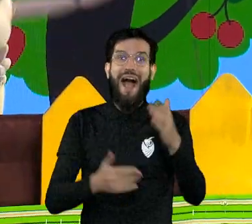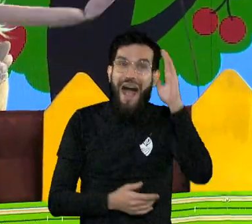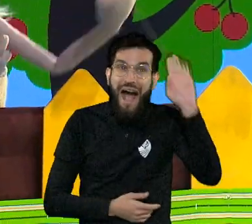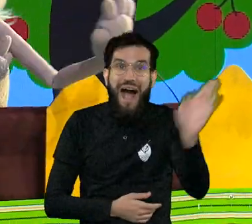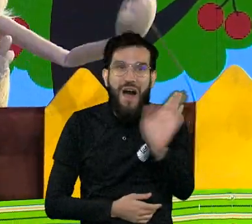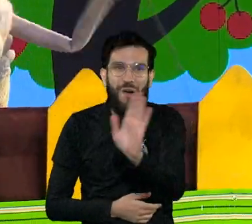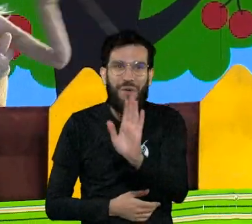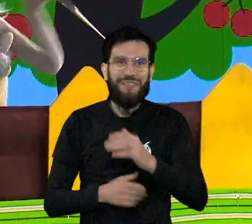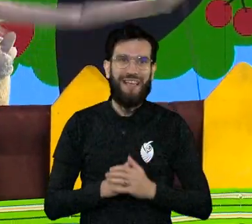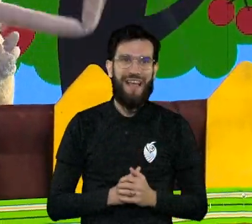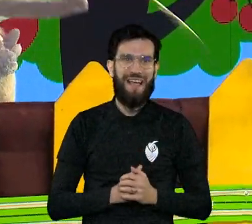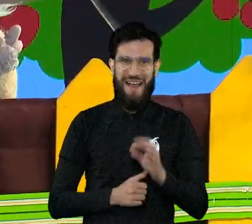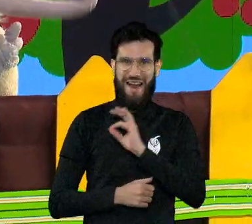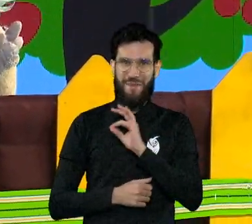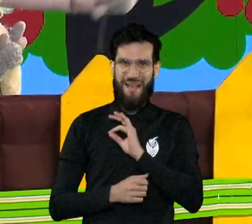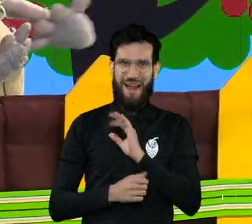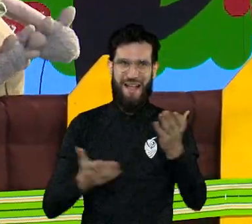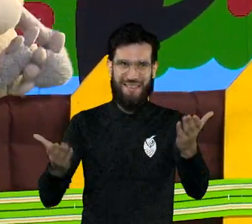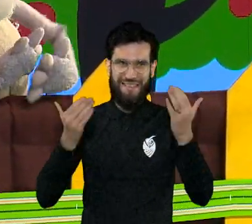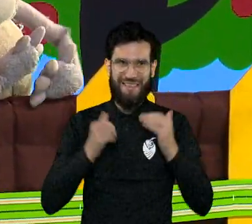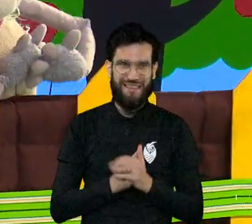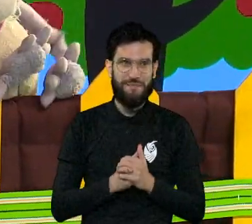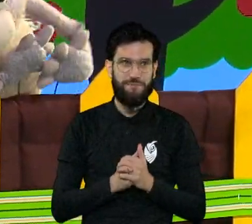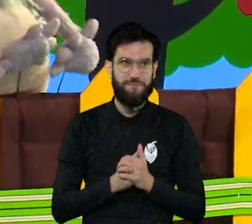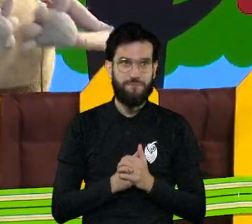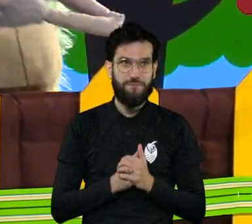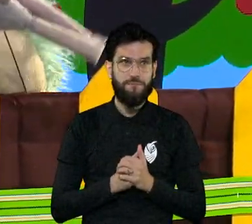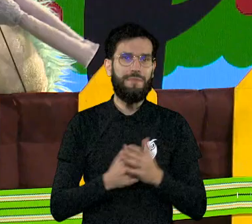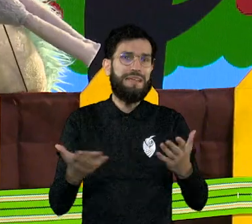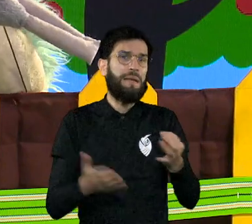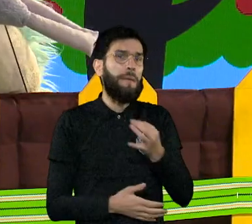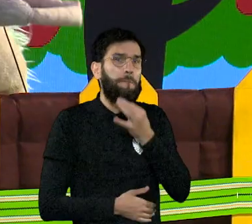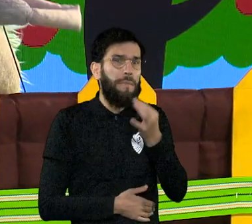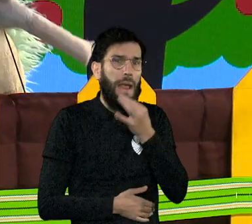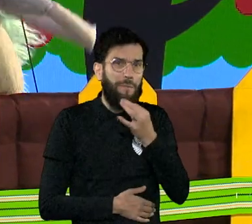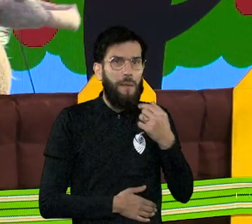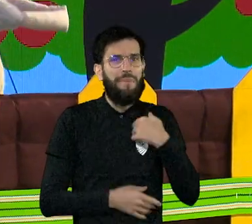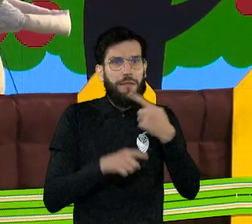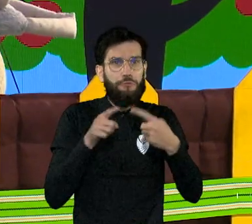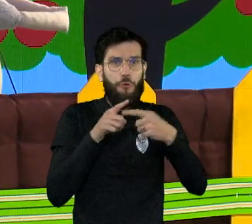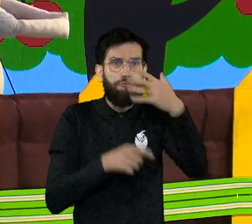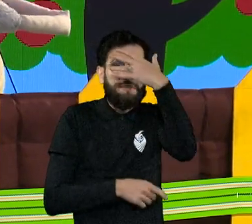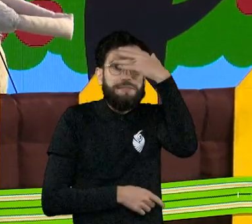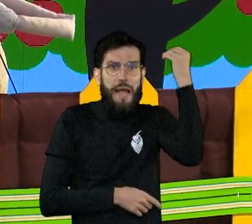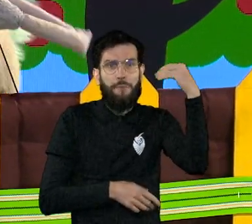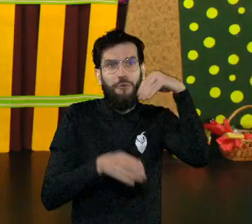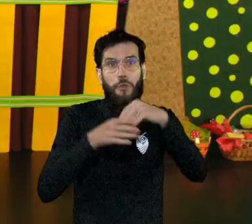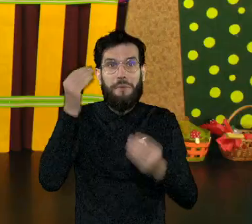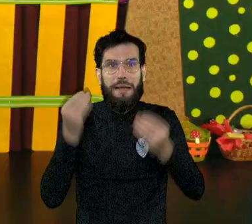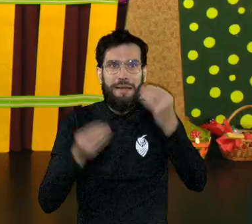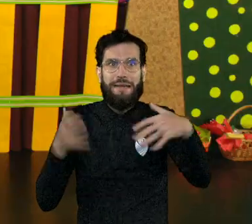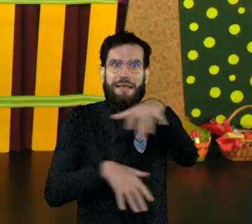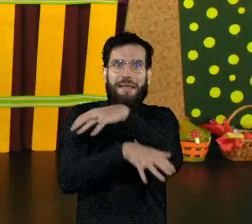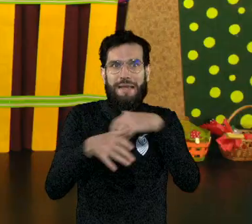Čauky, mňauky, kamaráti! Ahojte! Prepáčte, my sme sa tu nás s Múrkom trochu pozabudli pri hre, však